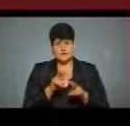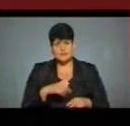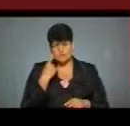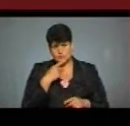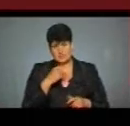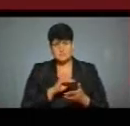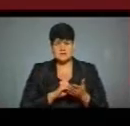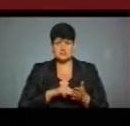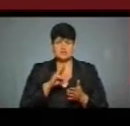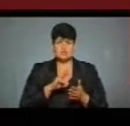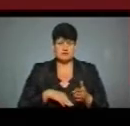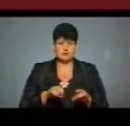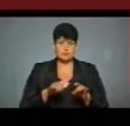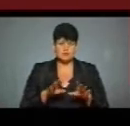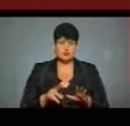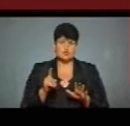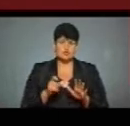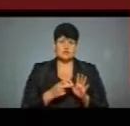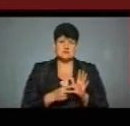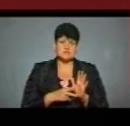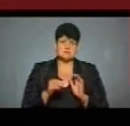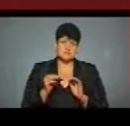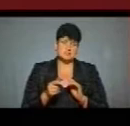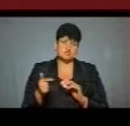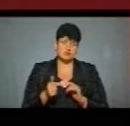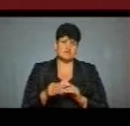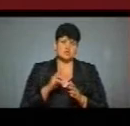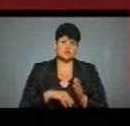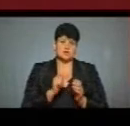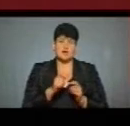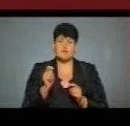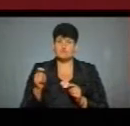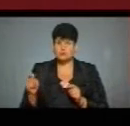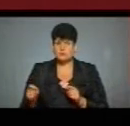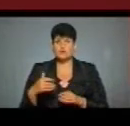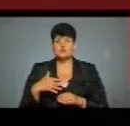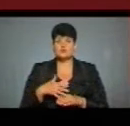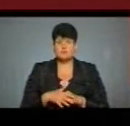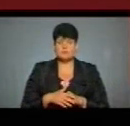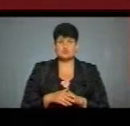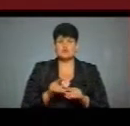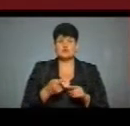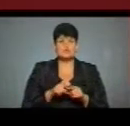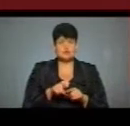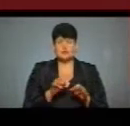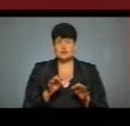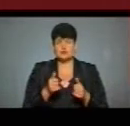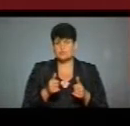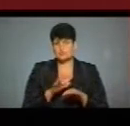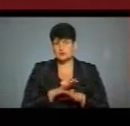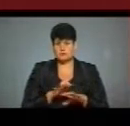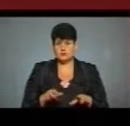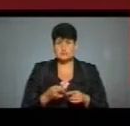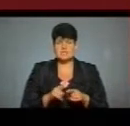виписувати ці ж самі постанови по 170 тисяч гривень штрафу на кожного. Але ми розуміємо, що нічого хорошого з цього не буде. Це буде, опять